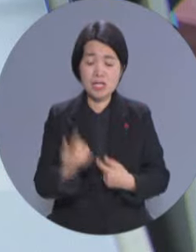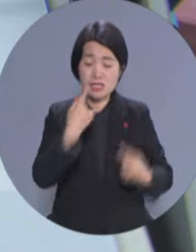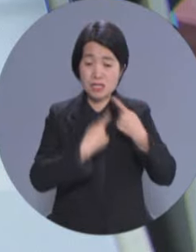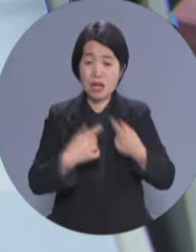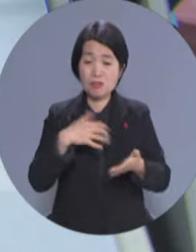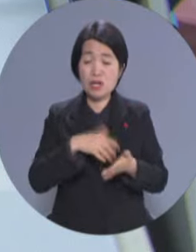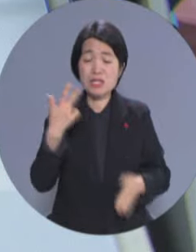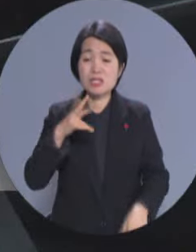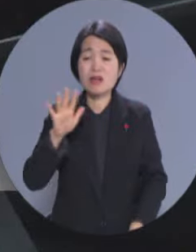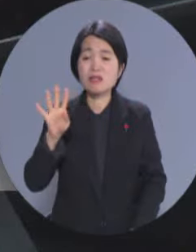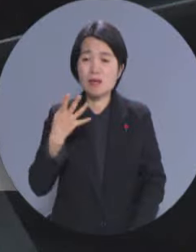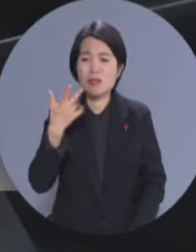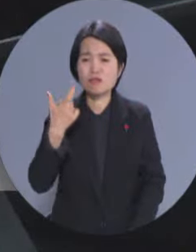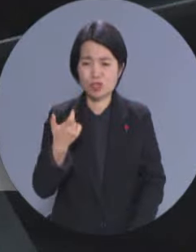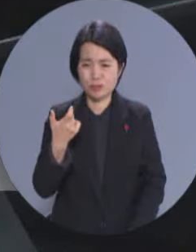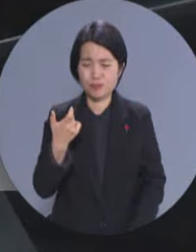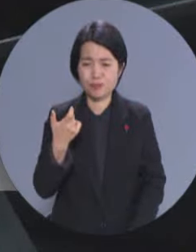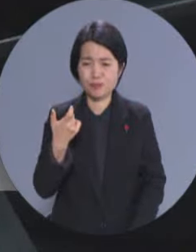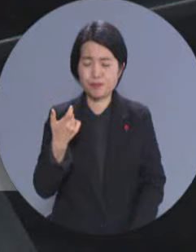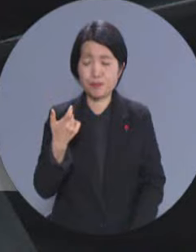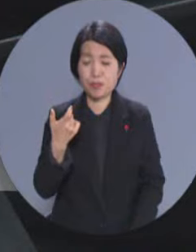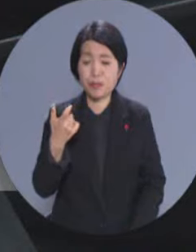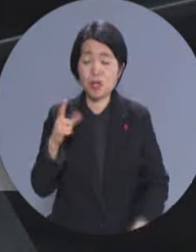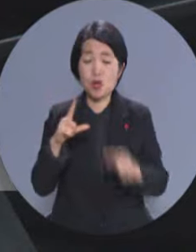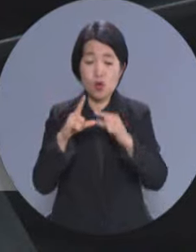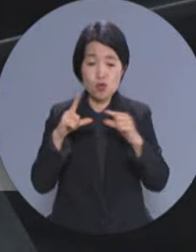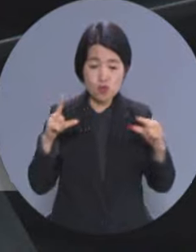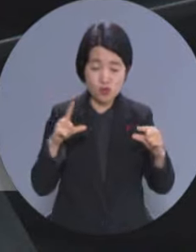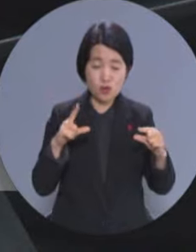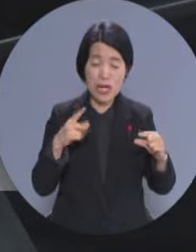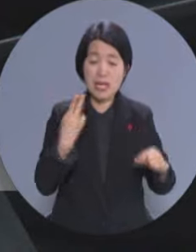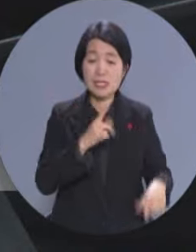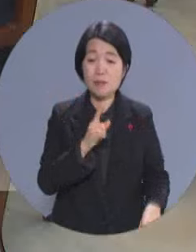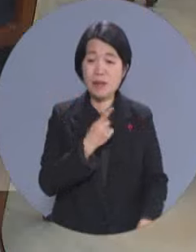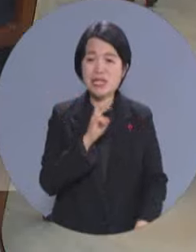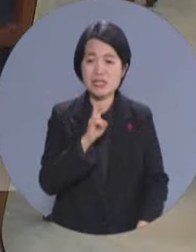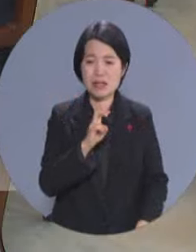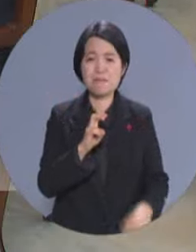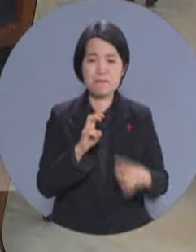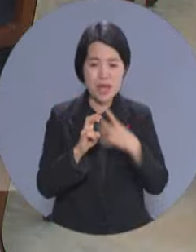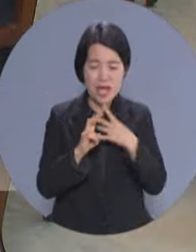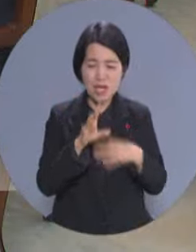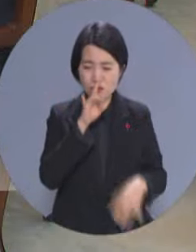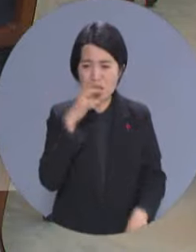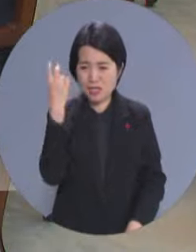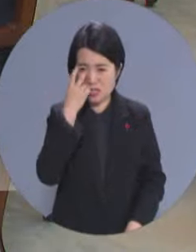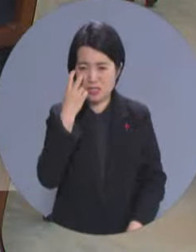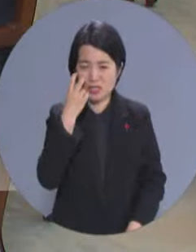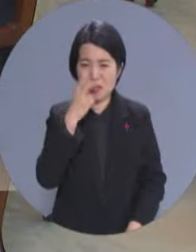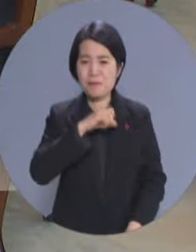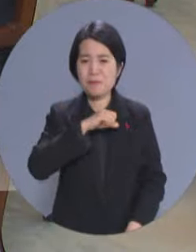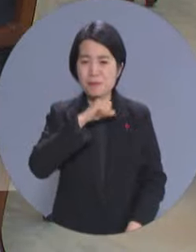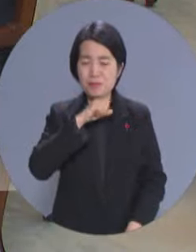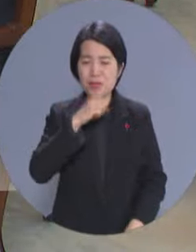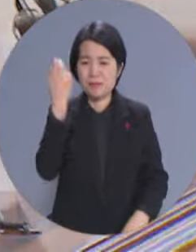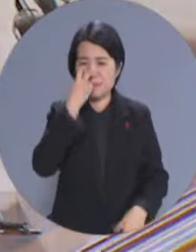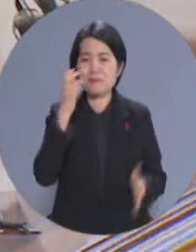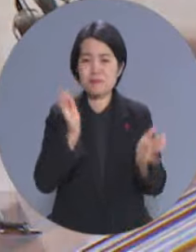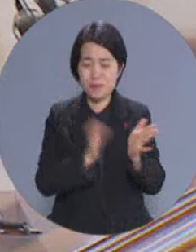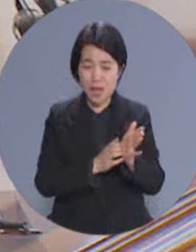건은 7,460여 건에 그치고 있고 현재 2,120여 건만이 중앙위 심의 절차를 마친